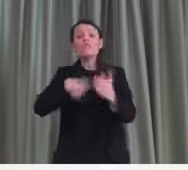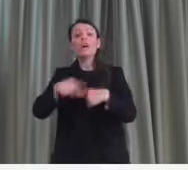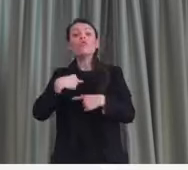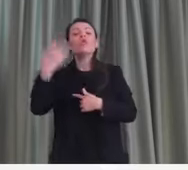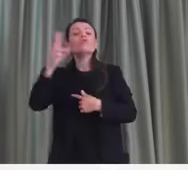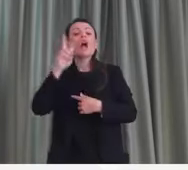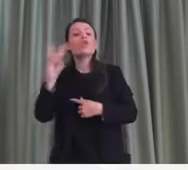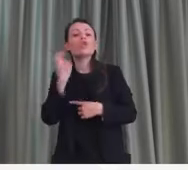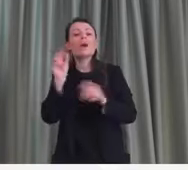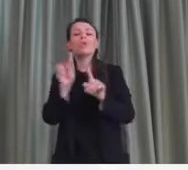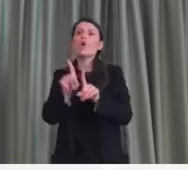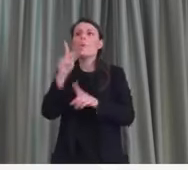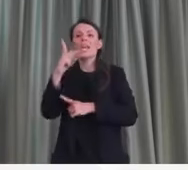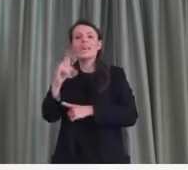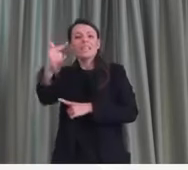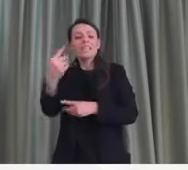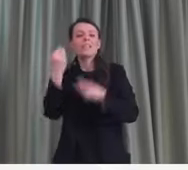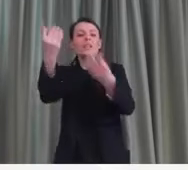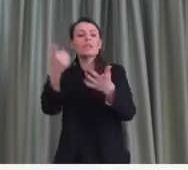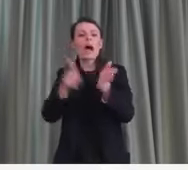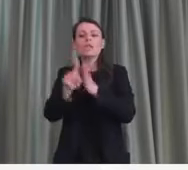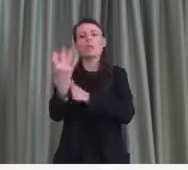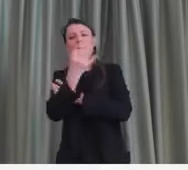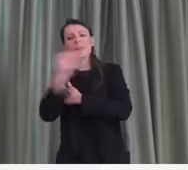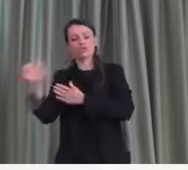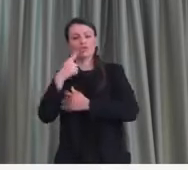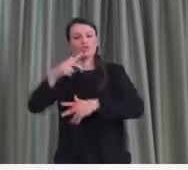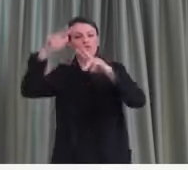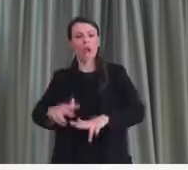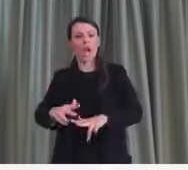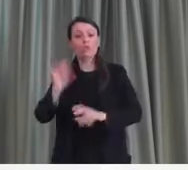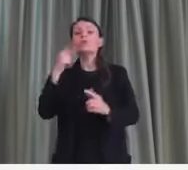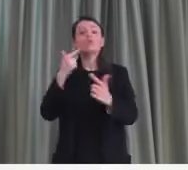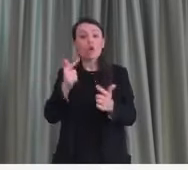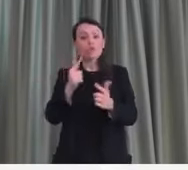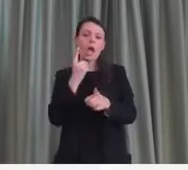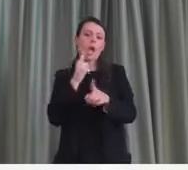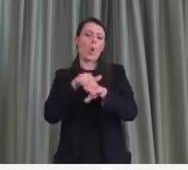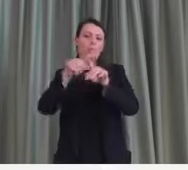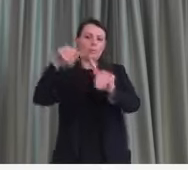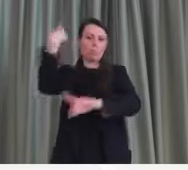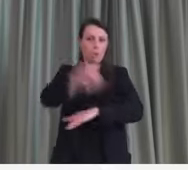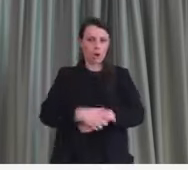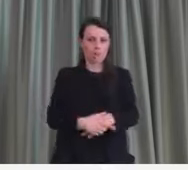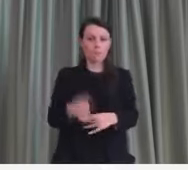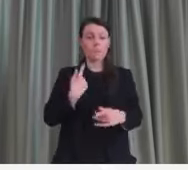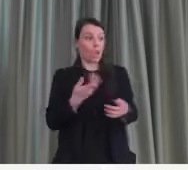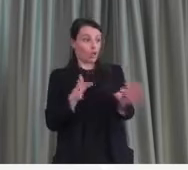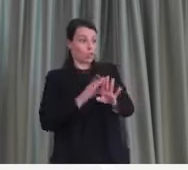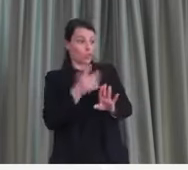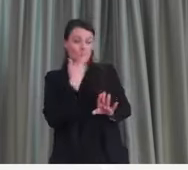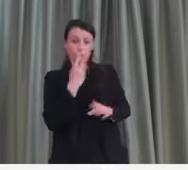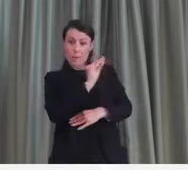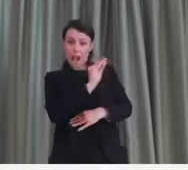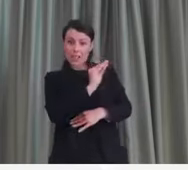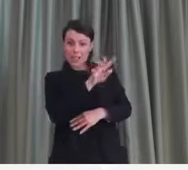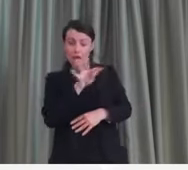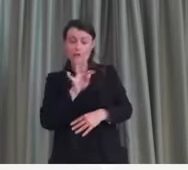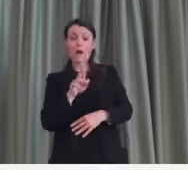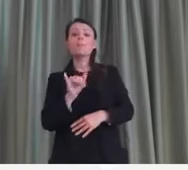è certa altrimenti li utilizzeremo successivamente ecco in conclusione anche una domanda per fabrizio chiedono di